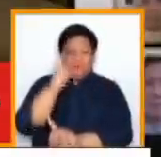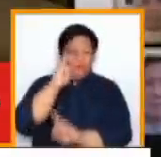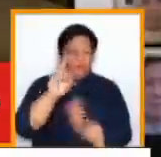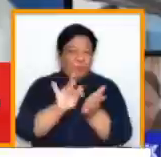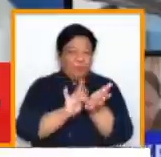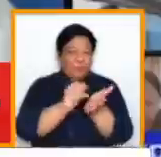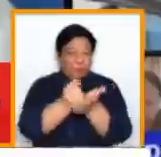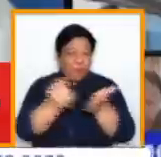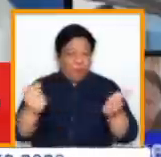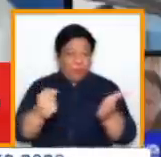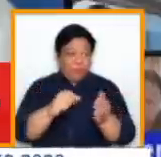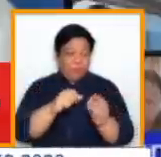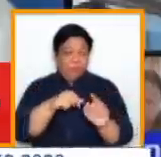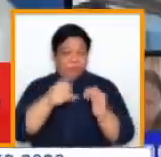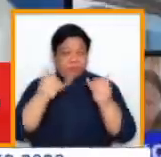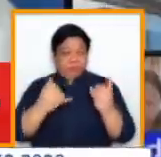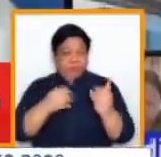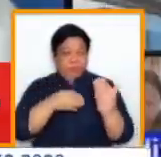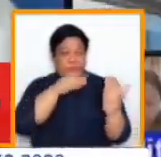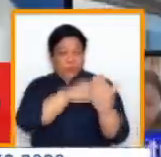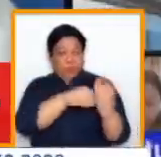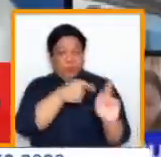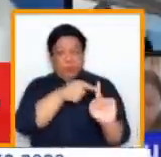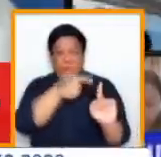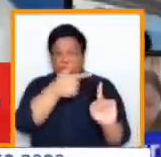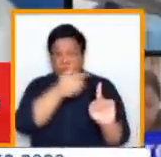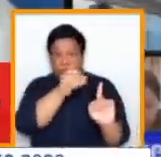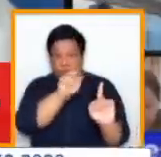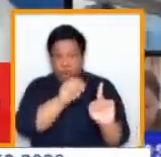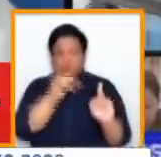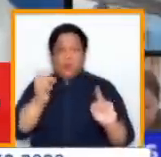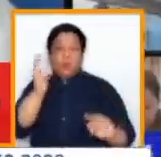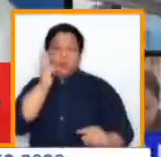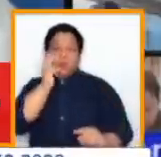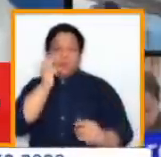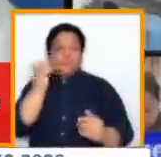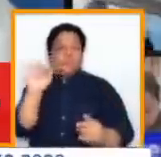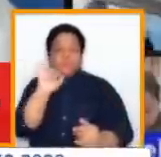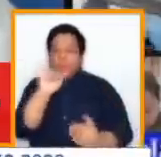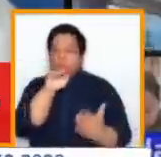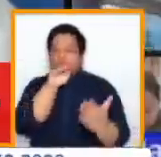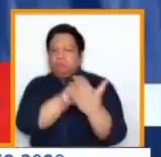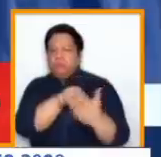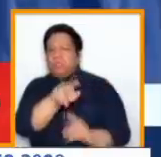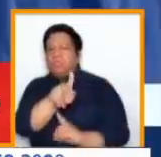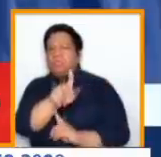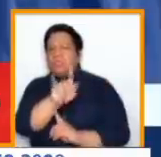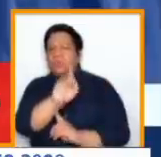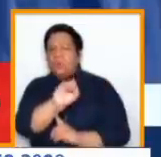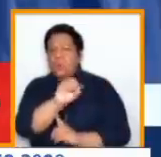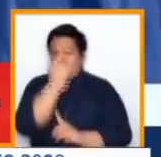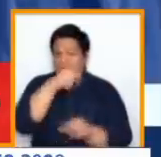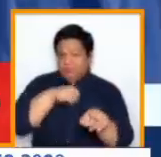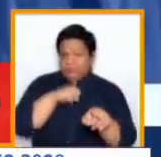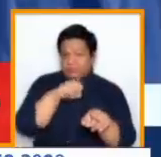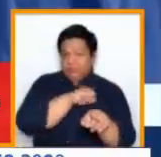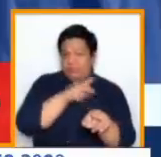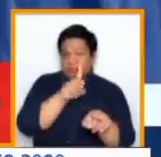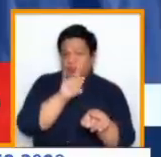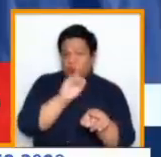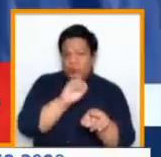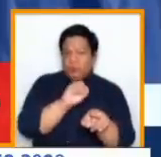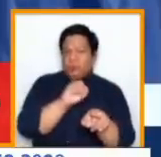Richard Gordon, kundi pati kay Senator Kiko Pangilinan. Hindi nagustuhan ng Pangulo ang tanong ni Pangilinan sa pagdinig. Tignan ninyo itong si